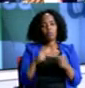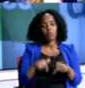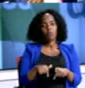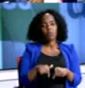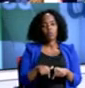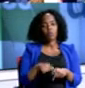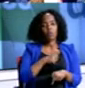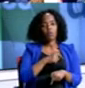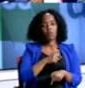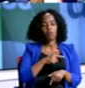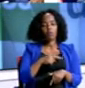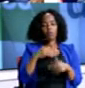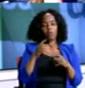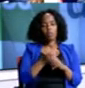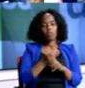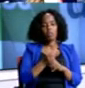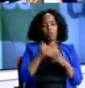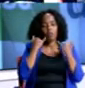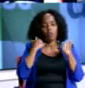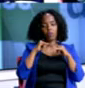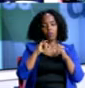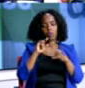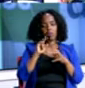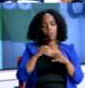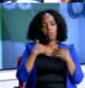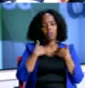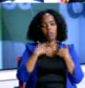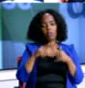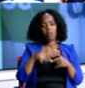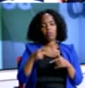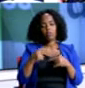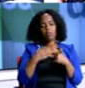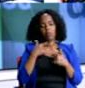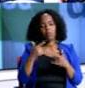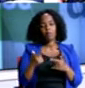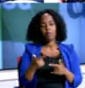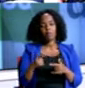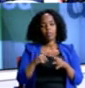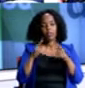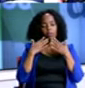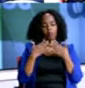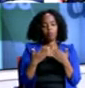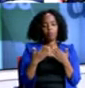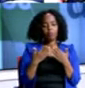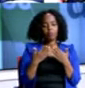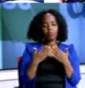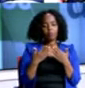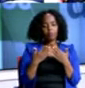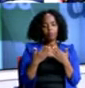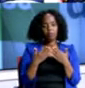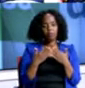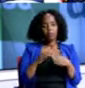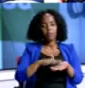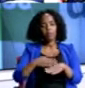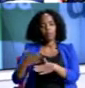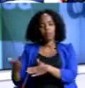me soda kana wal qawate ode fanno amat jirtan malafkate hawasatti ma galato ma isenis no